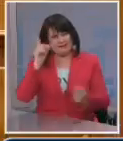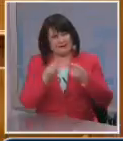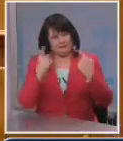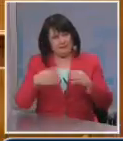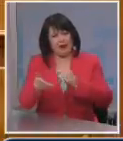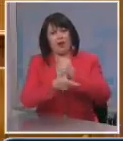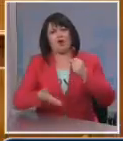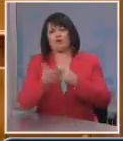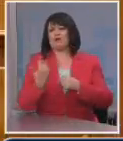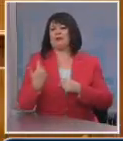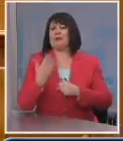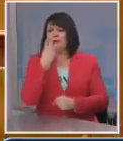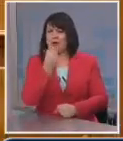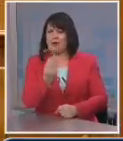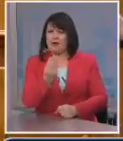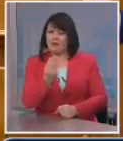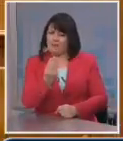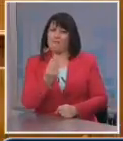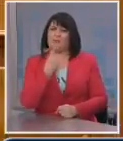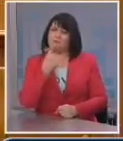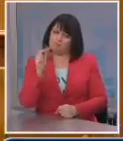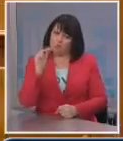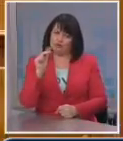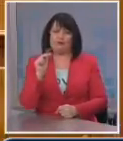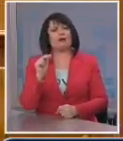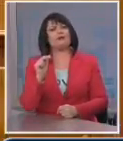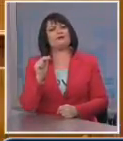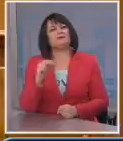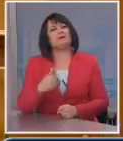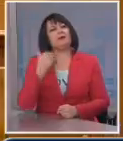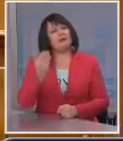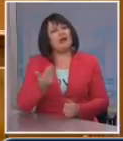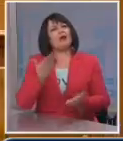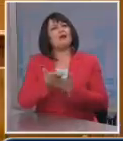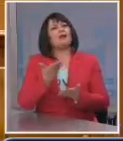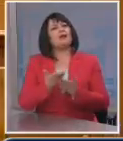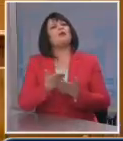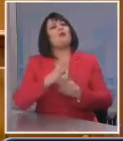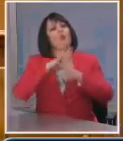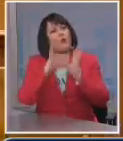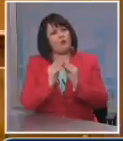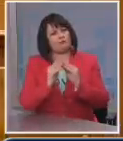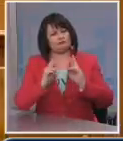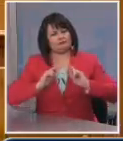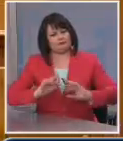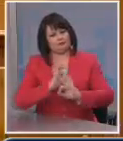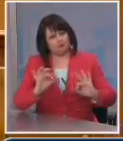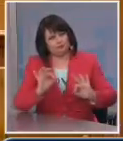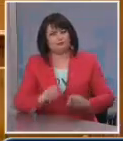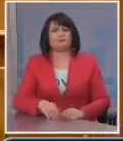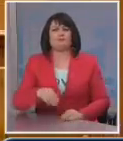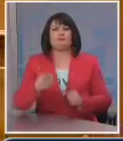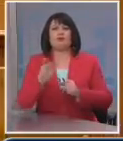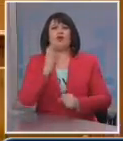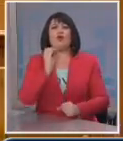τους το Φεβρουάριο στο Μαξίμου και περίπου τους είχατε υποσχεθεί ότι θα ικανοποιήσετε όλα τα αιτήματά τους. Τώρα φυσικά καταργείτε τον ΟΓΑΚ